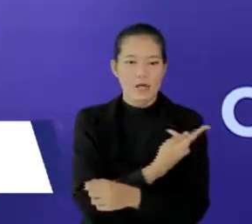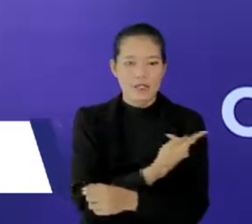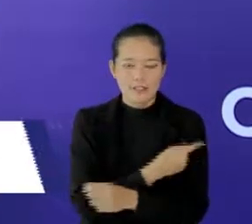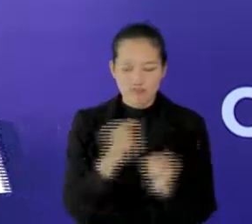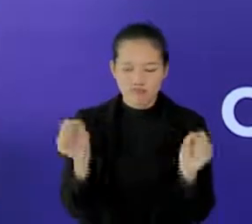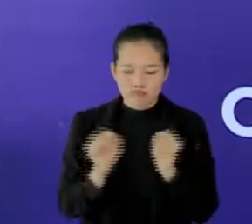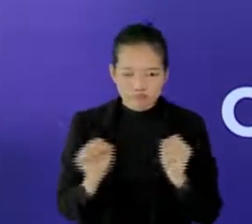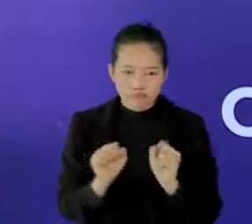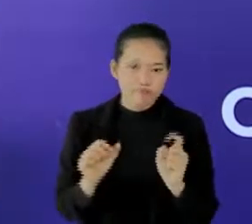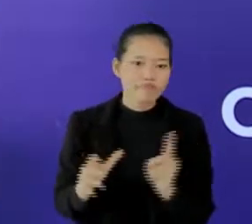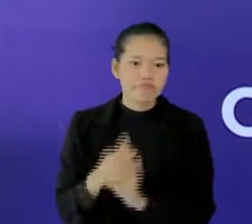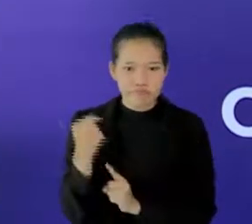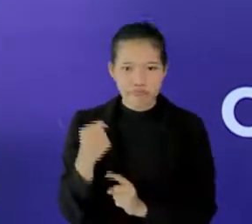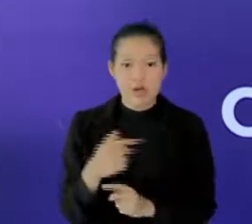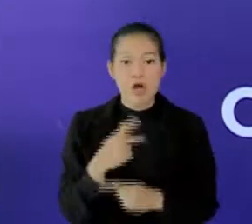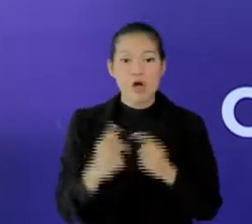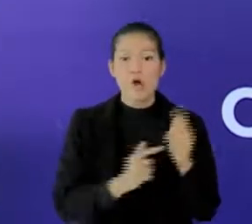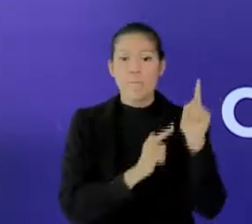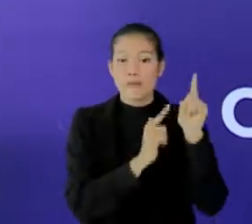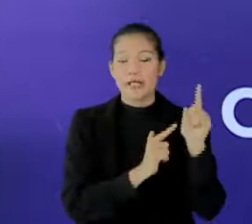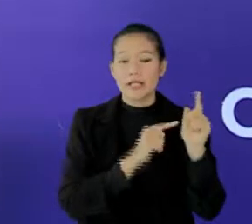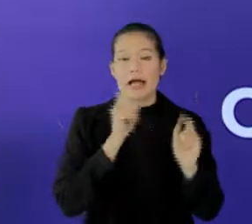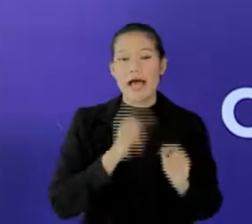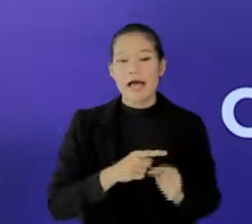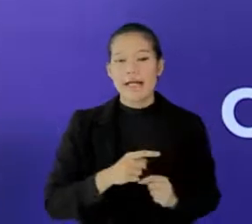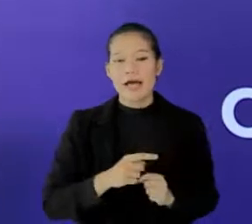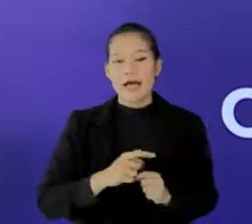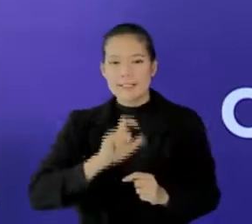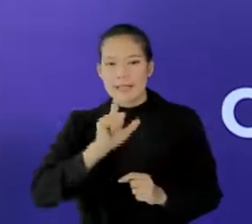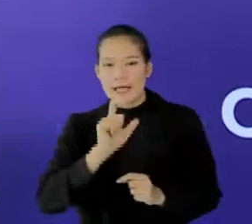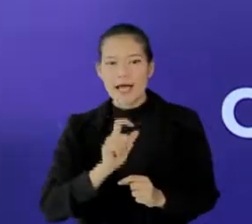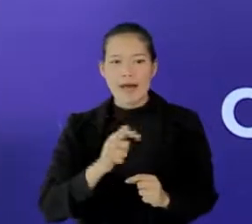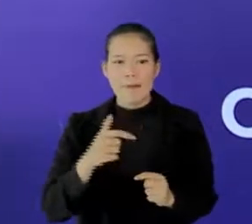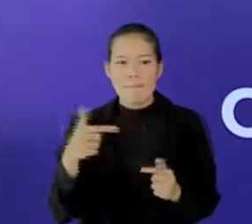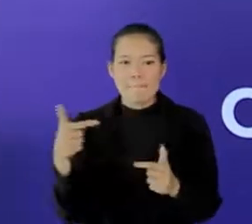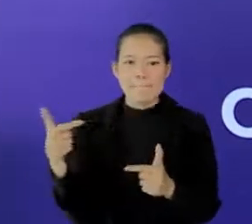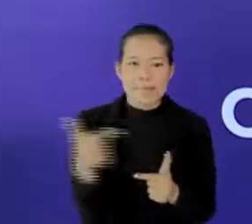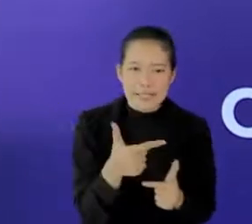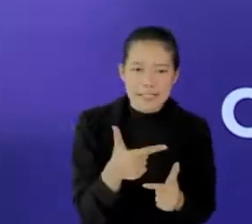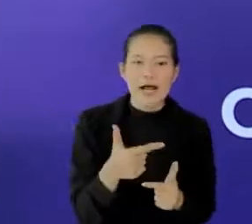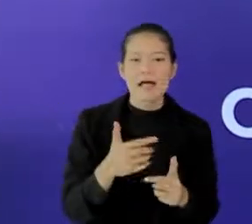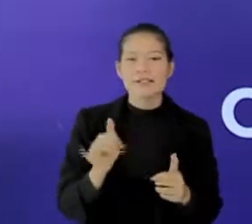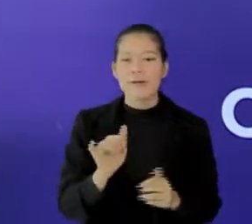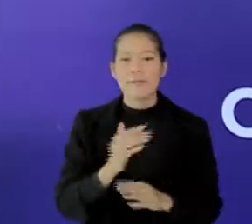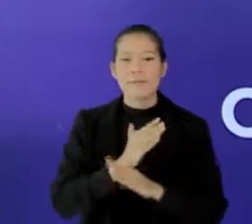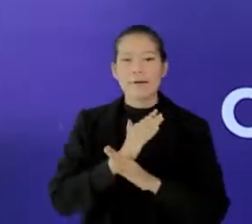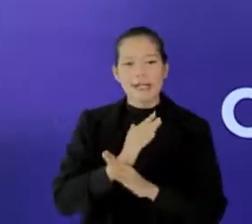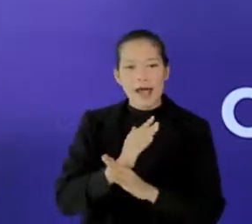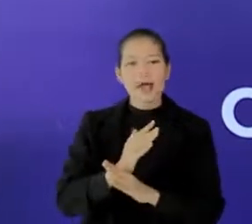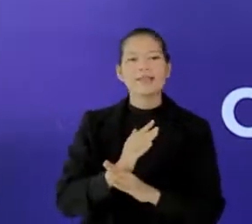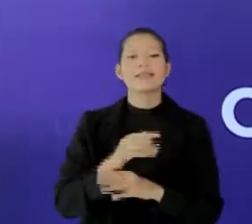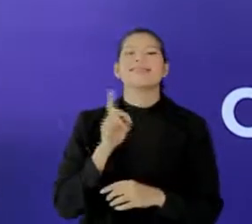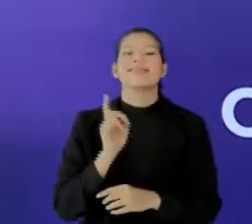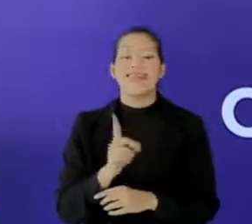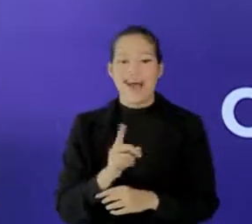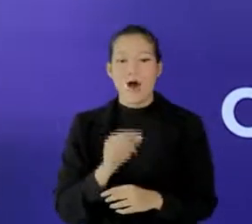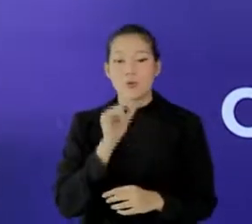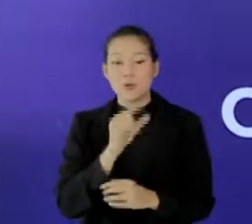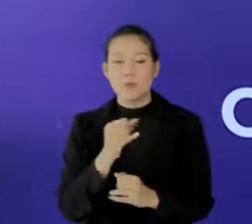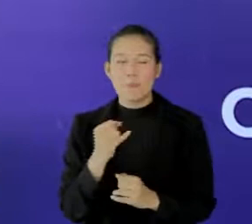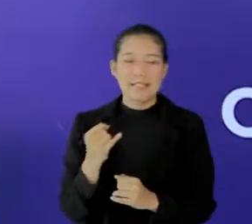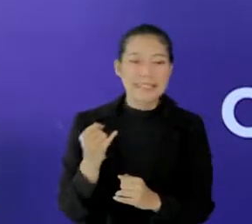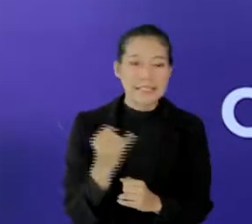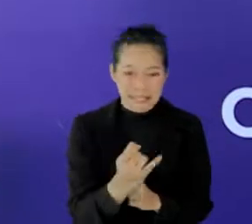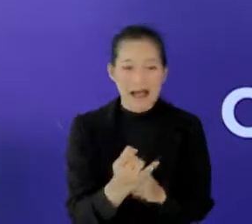vaksinasi. Sehingga kalau dalam militer itu ada strategi menyerang dan ada strategi bertahan. Nah dalam strategi menyerang